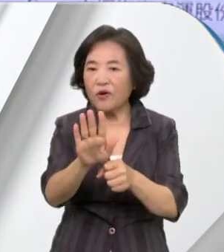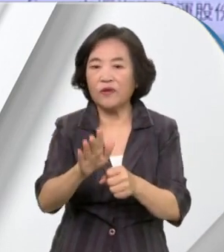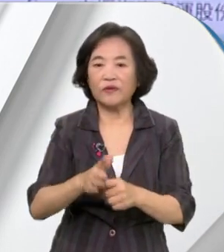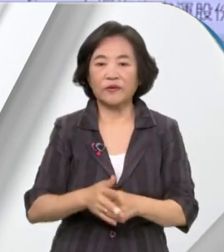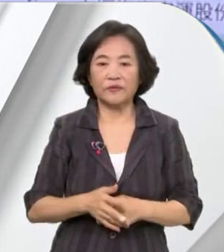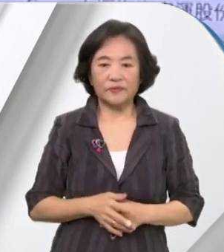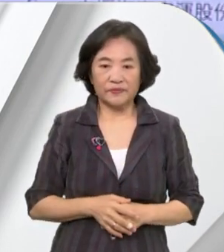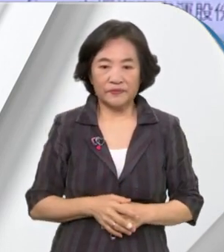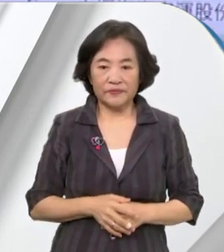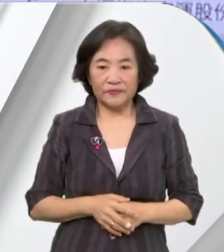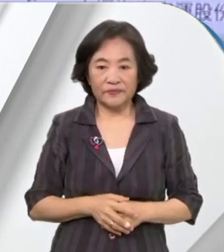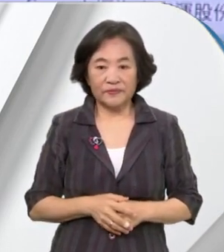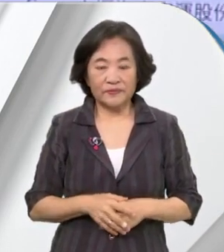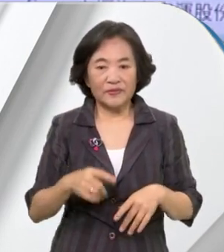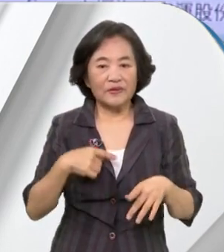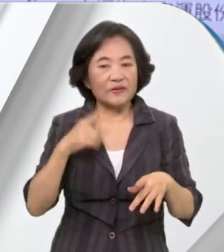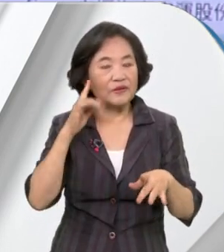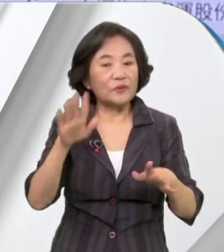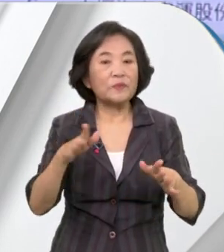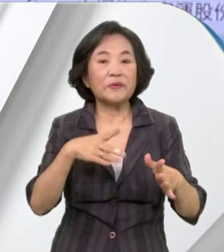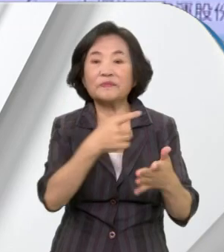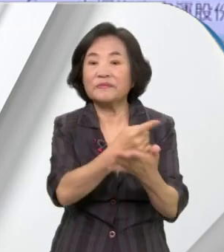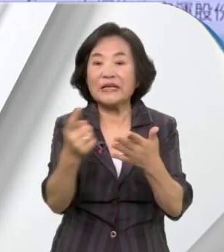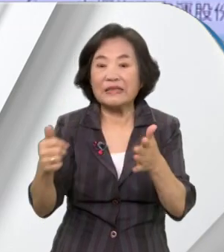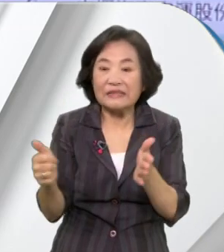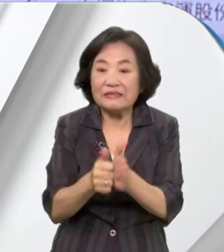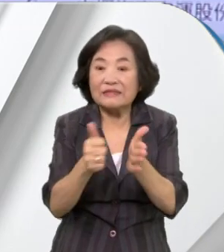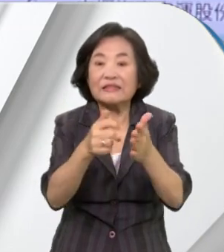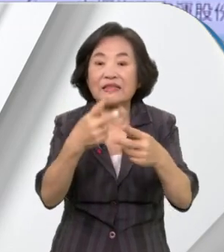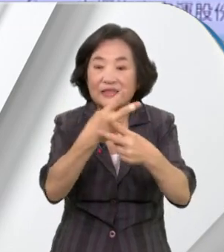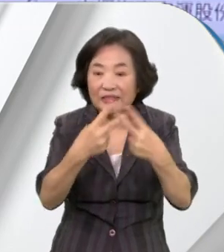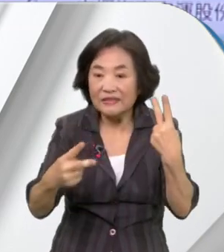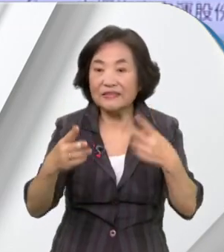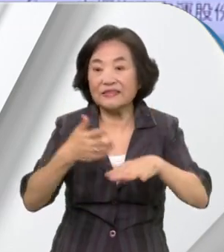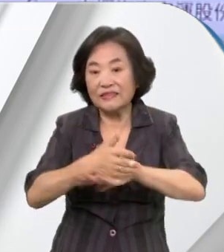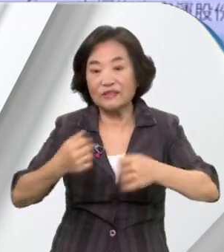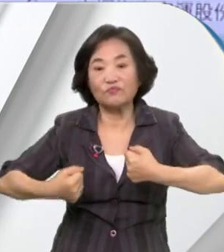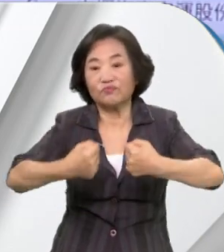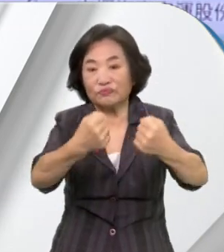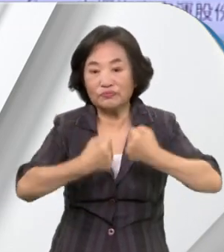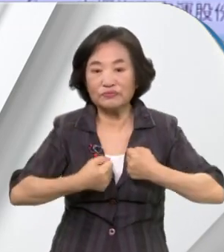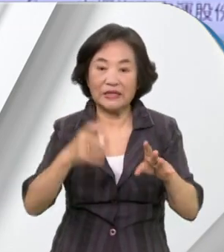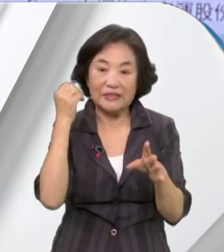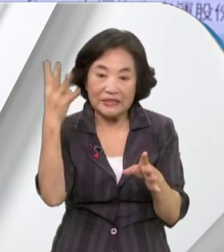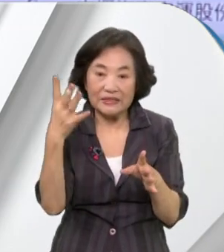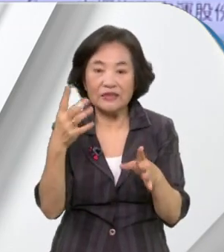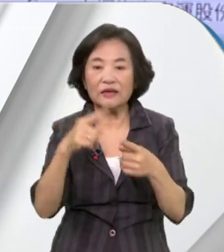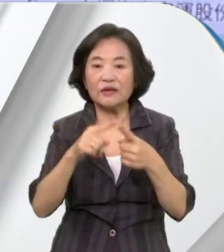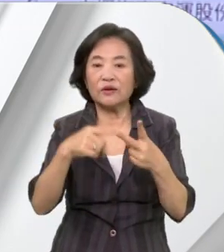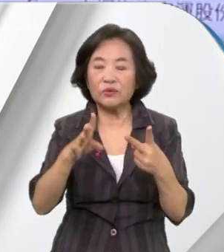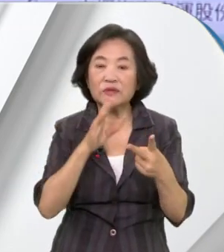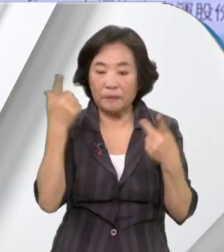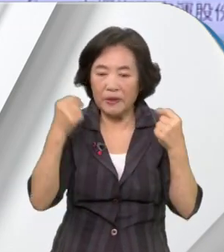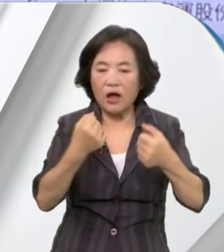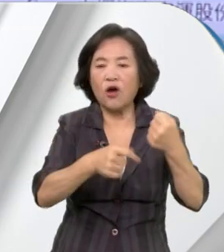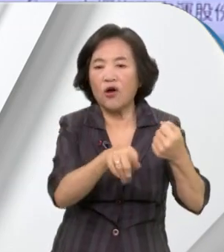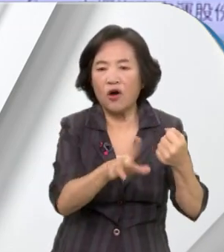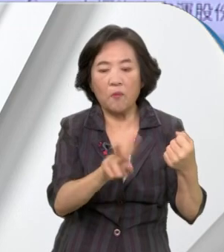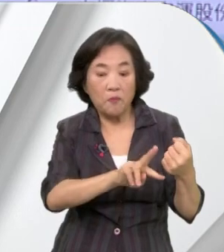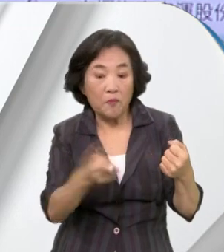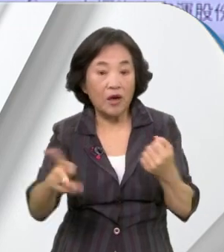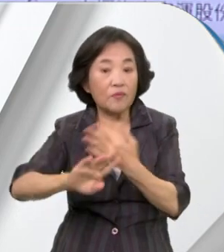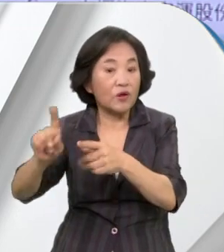制，那有利于帮助我们这些。大客车司机，不管是新的司机也好，或者是原来转换跑